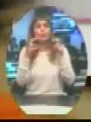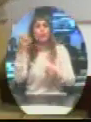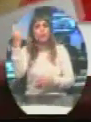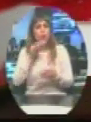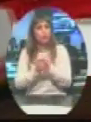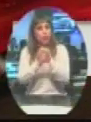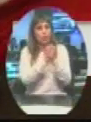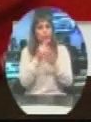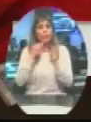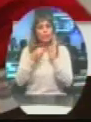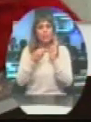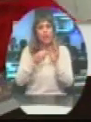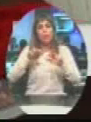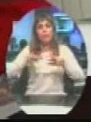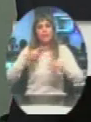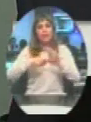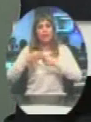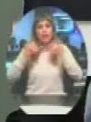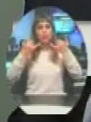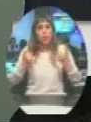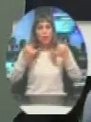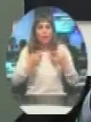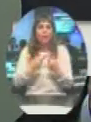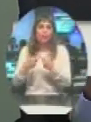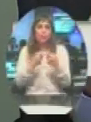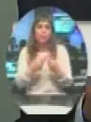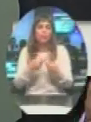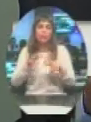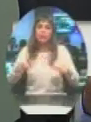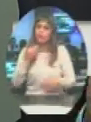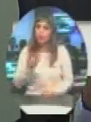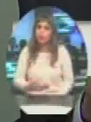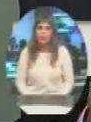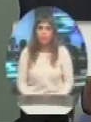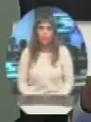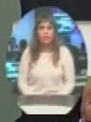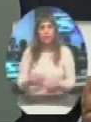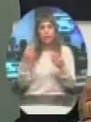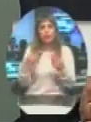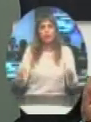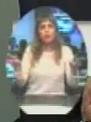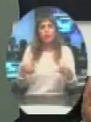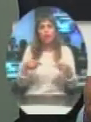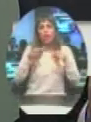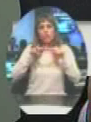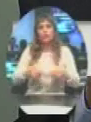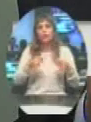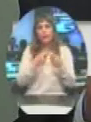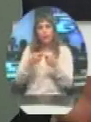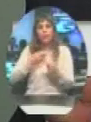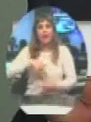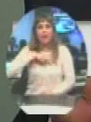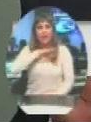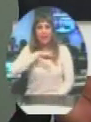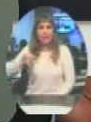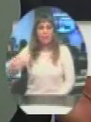היא המצב הכלכלי הנוכחי של הארגון. אי אפשר להשאיר ארגון שהוא אחראי על ילדים במצב כספי